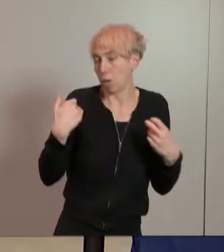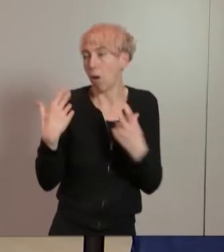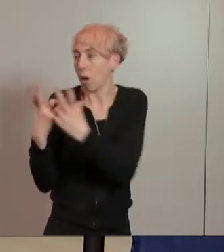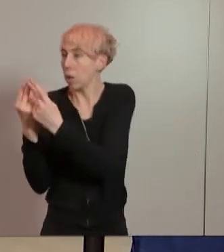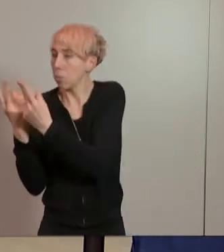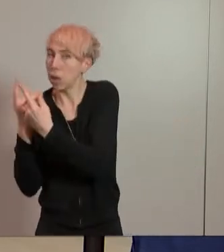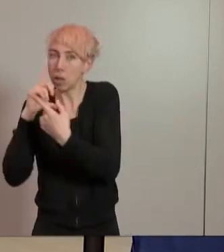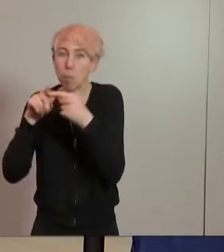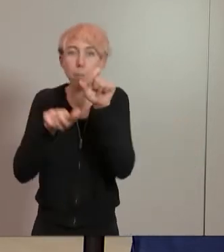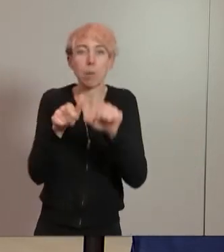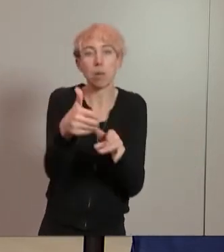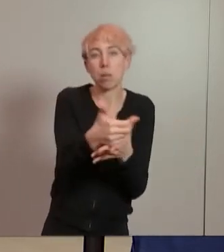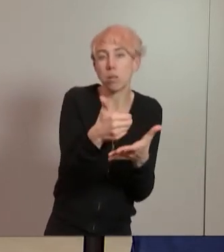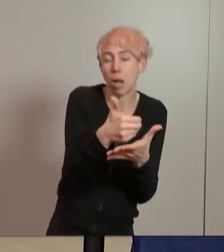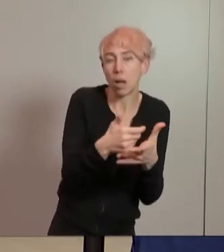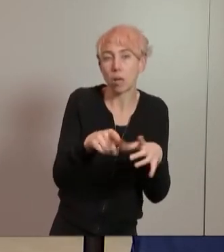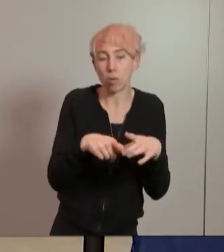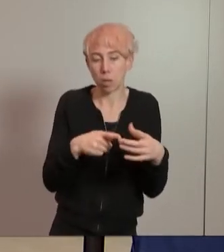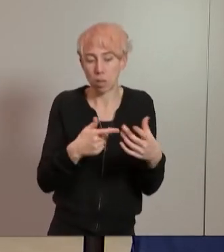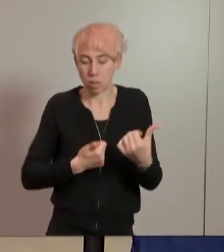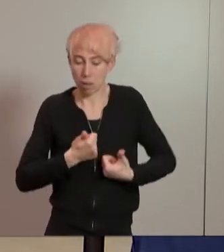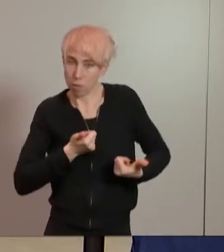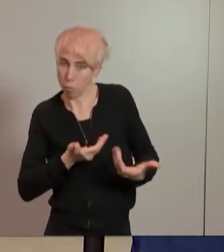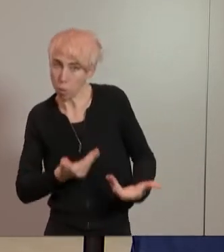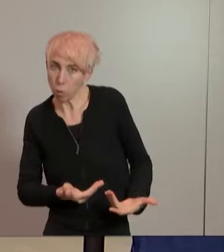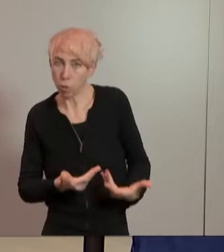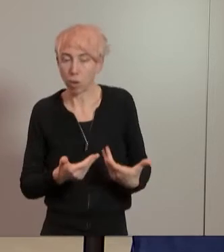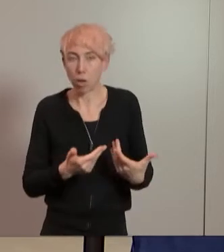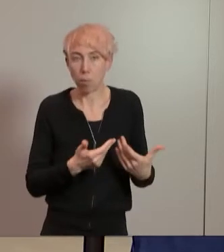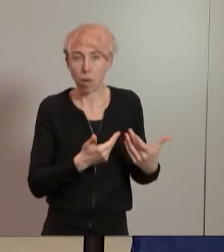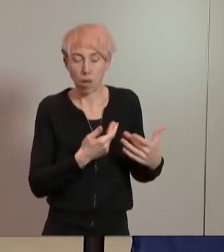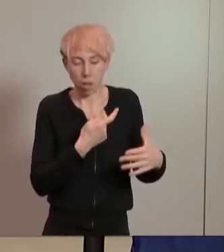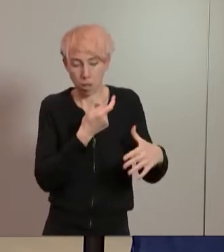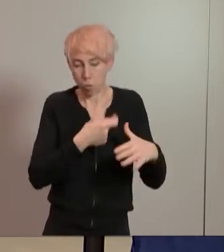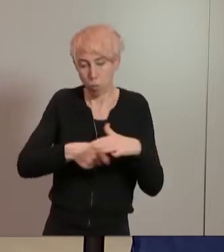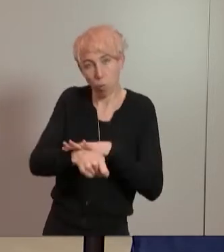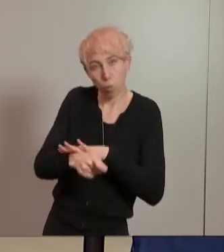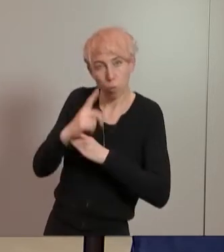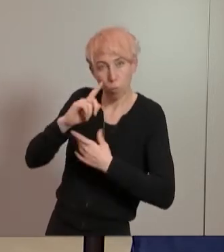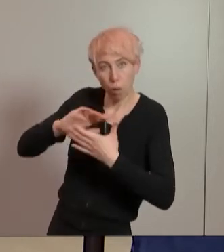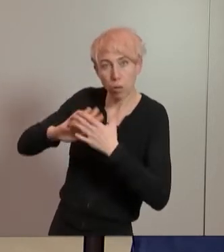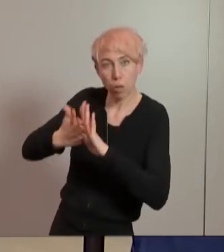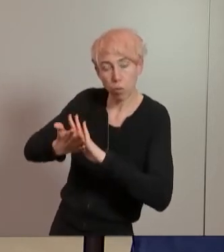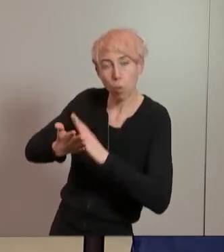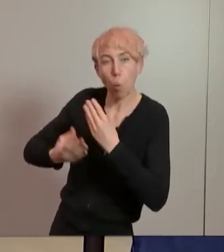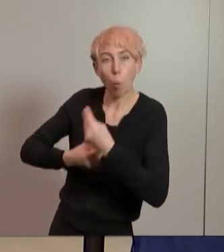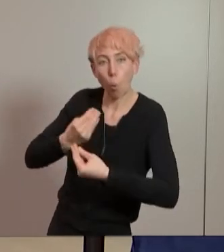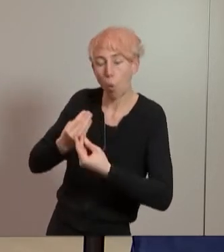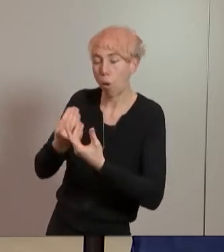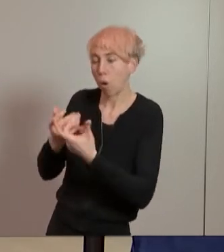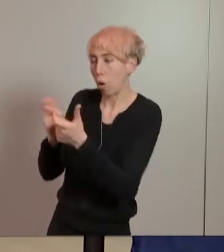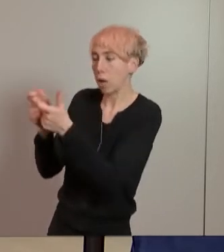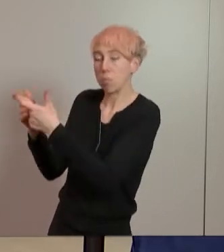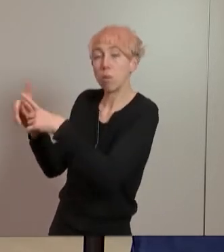le personnel, la prestation de services et les subventions aux associations ou aux différents